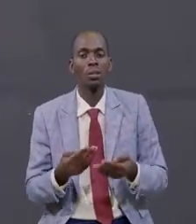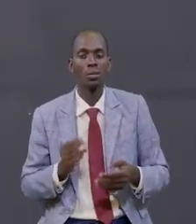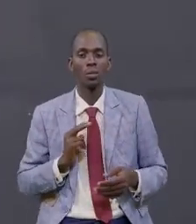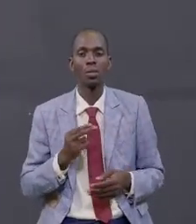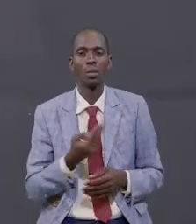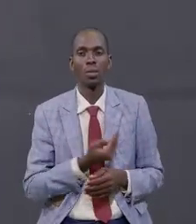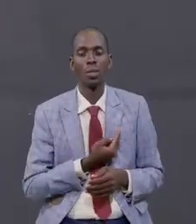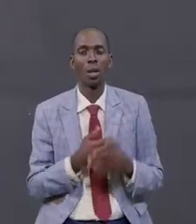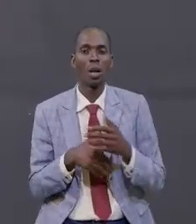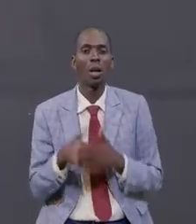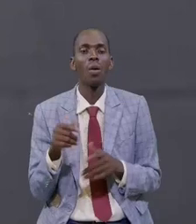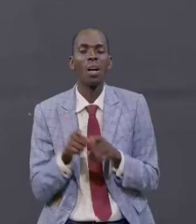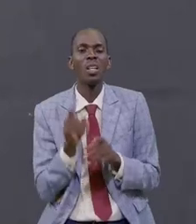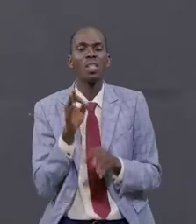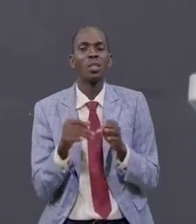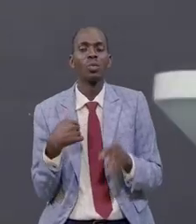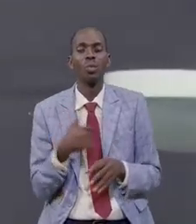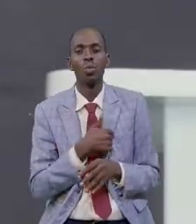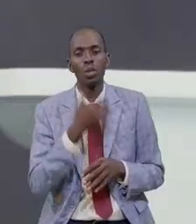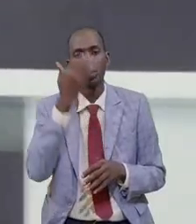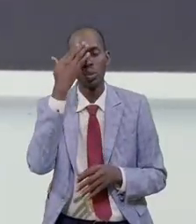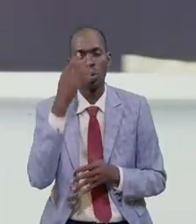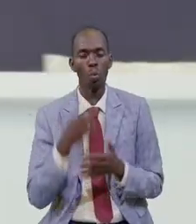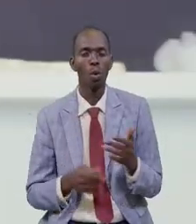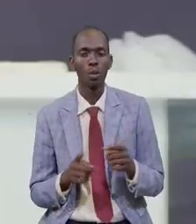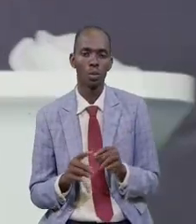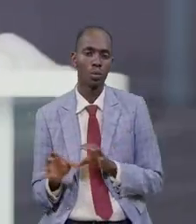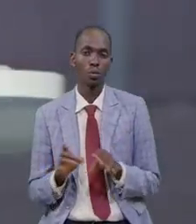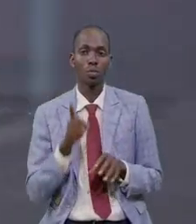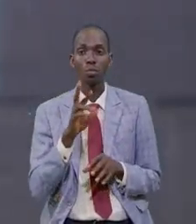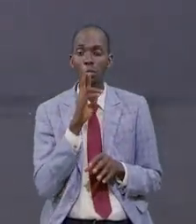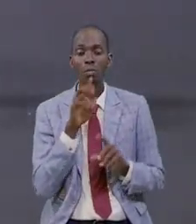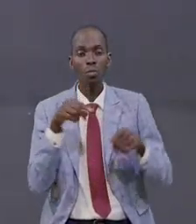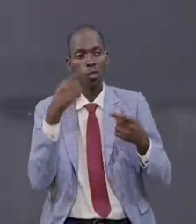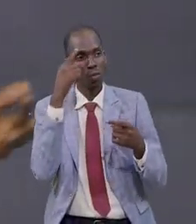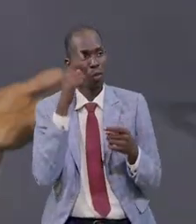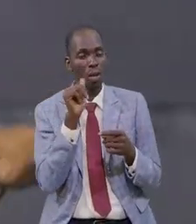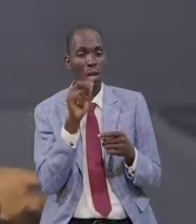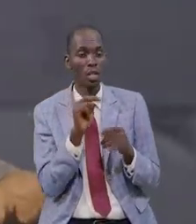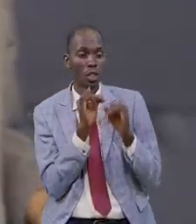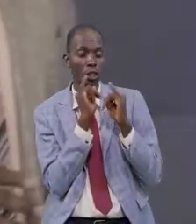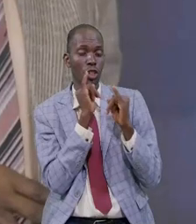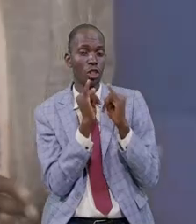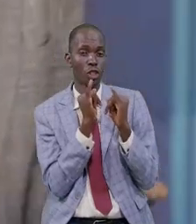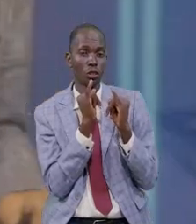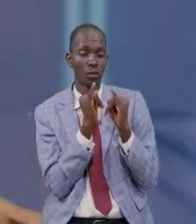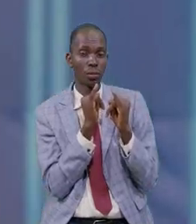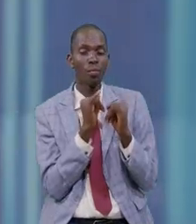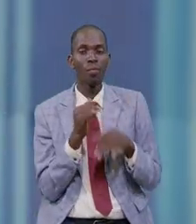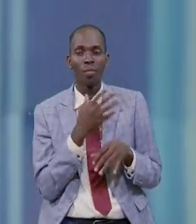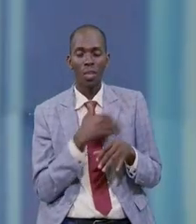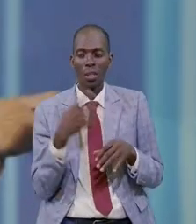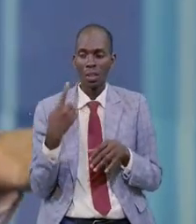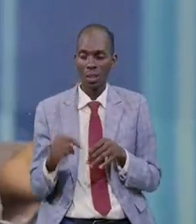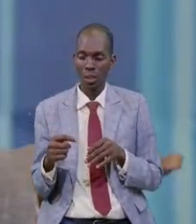habillement comme si tu vas un entretien et le panel est assis ils t'ont pas encore